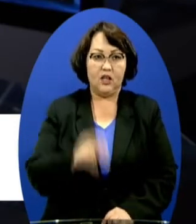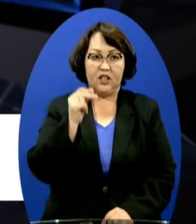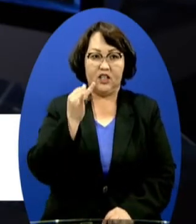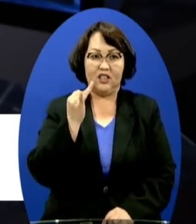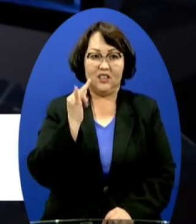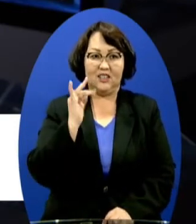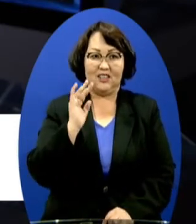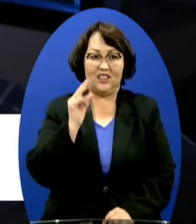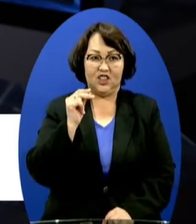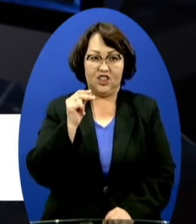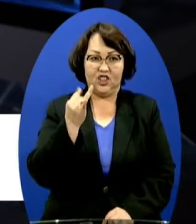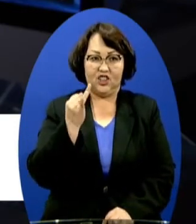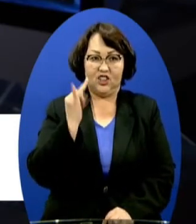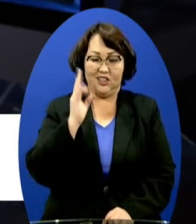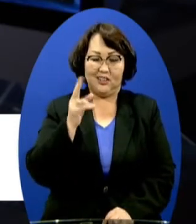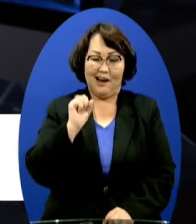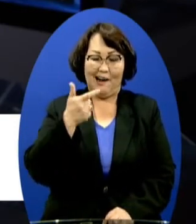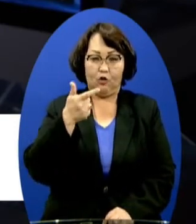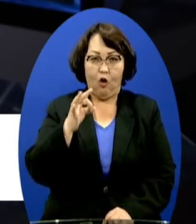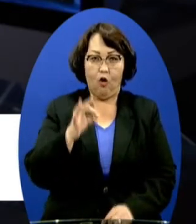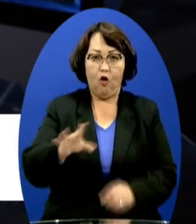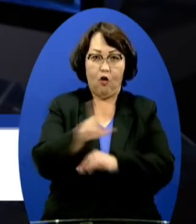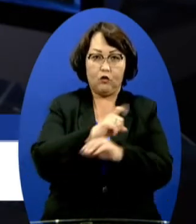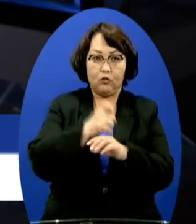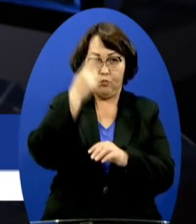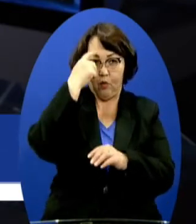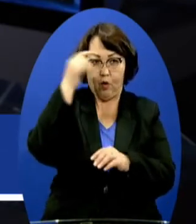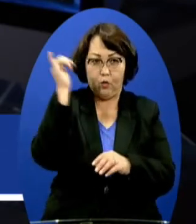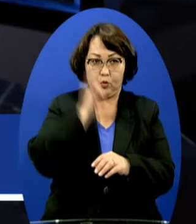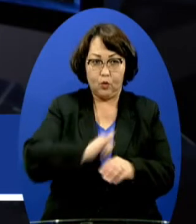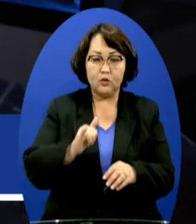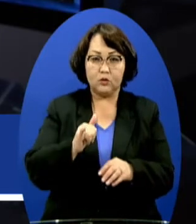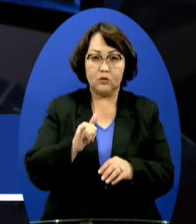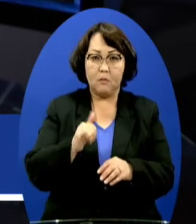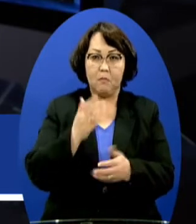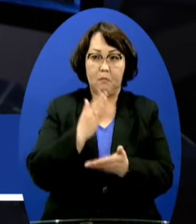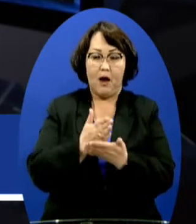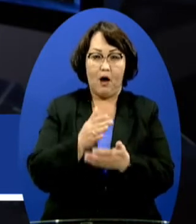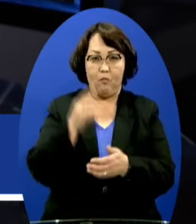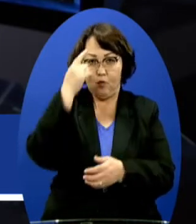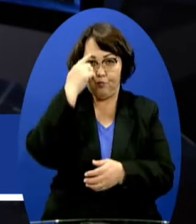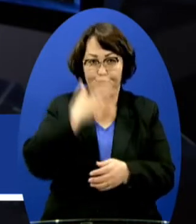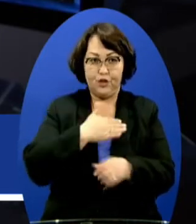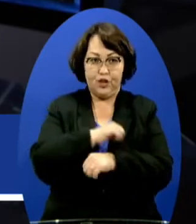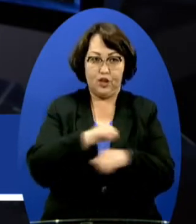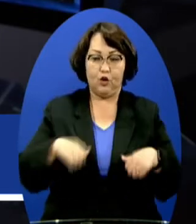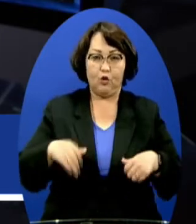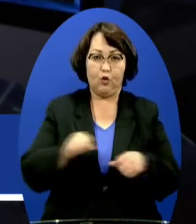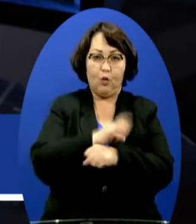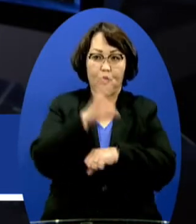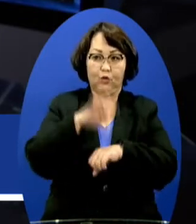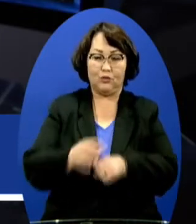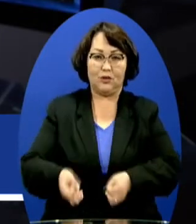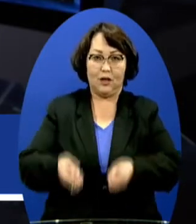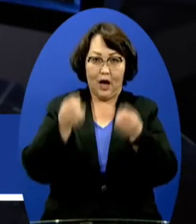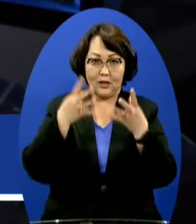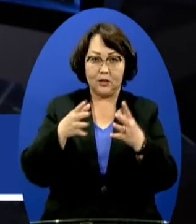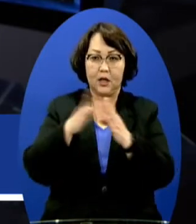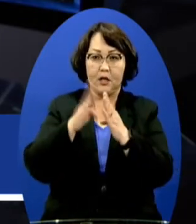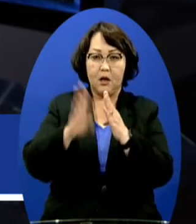манаас коронавирусын халдвар аваад бас гэртээ одоо эмчлүүлж байгаа. За мөн одоо Лос Анжелес хотдох монголчууд маань